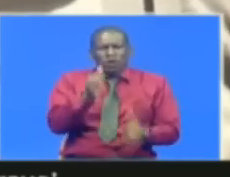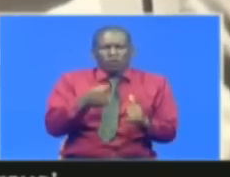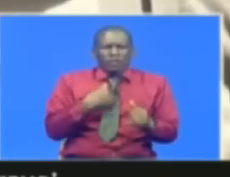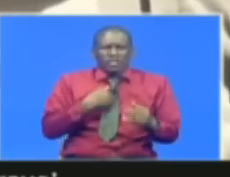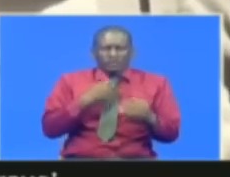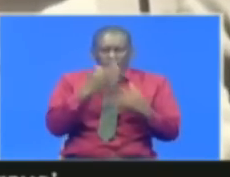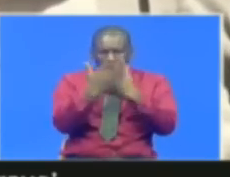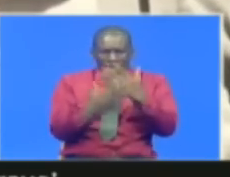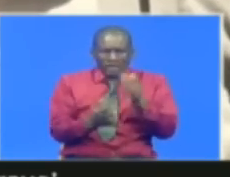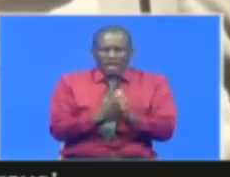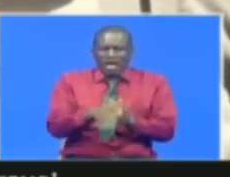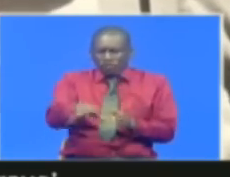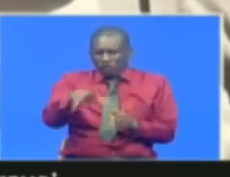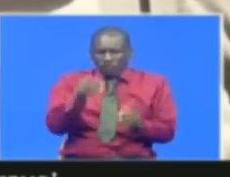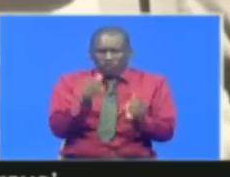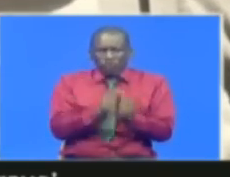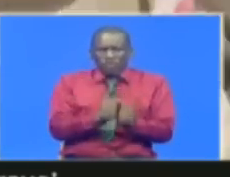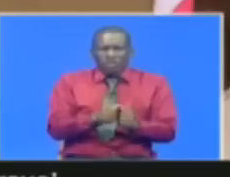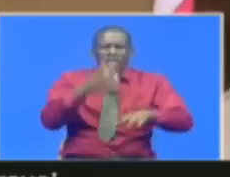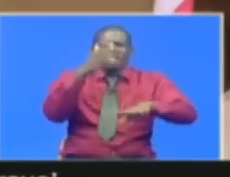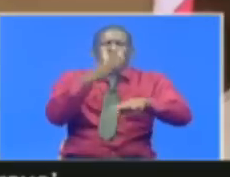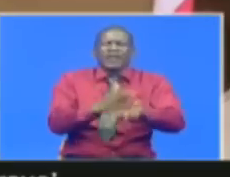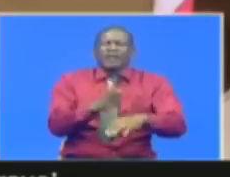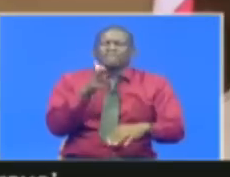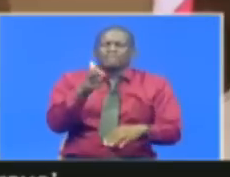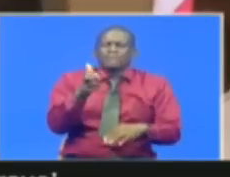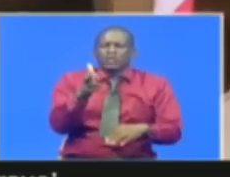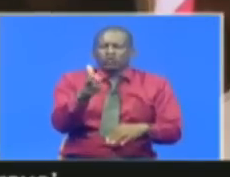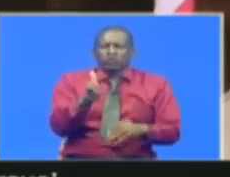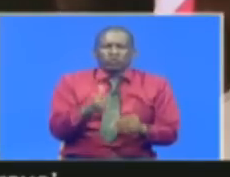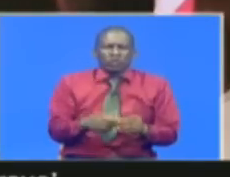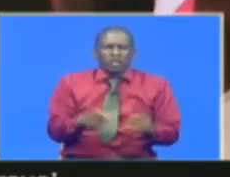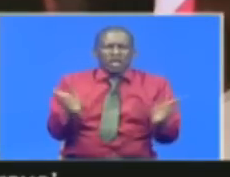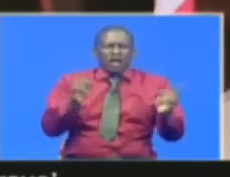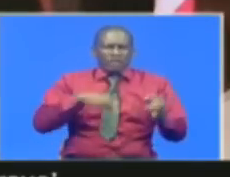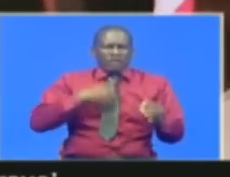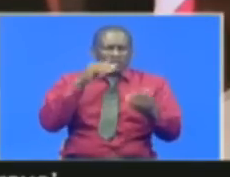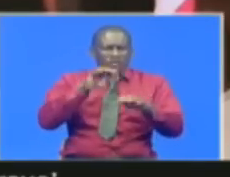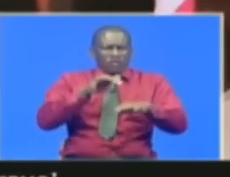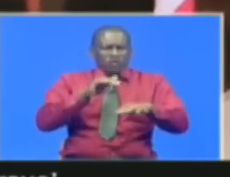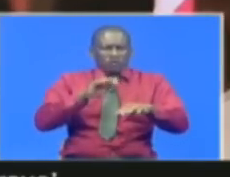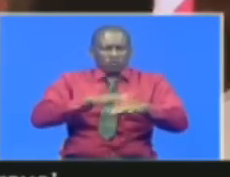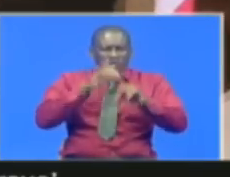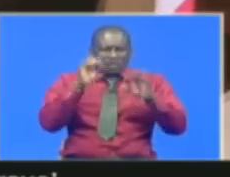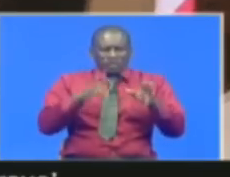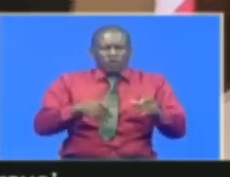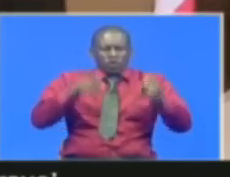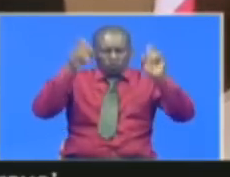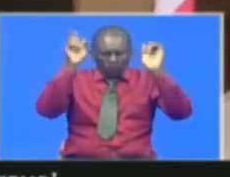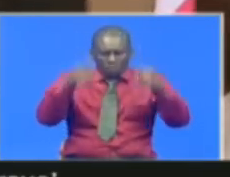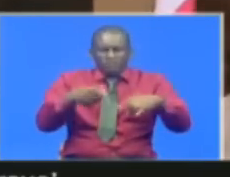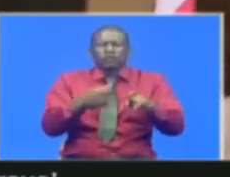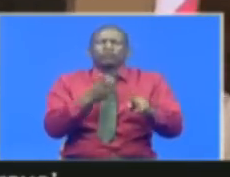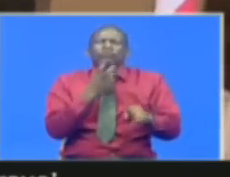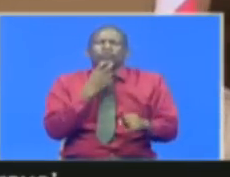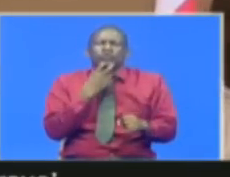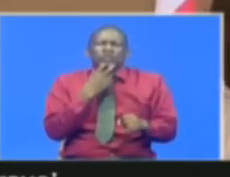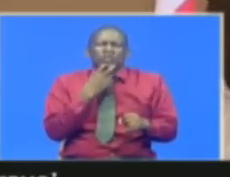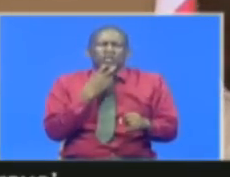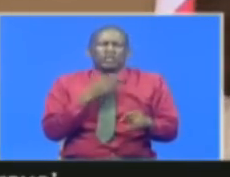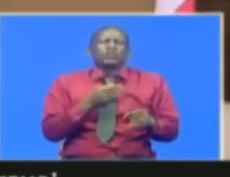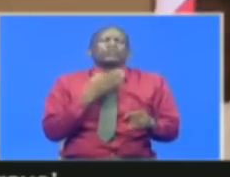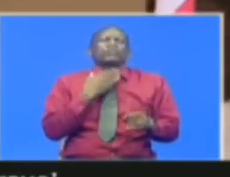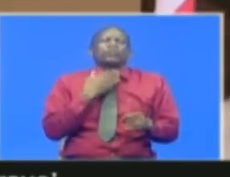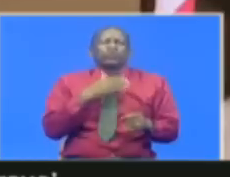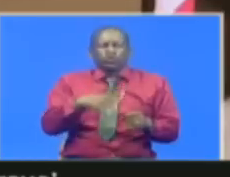ilikuwa na damu. Wamepatikana na toy pistol. Nijasikia mzuri lazima kuanzia Tuesday tunataka